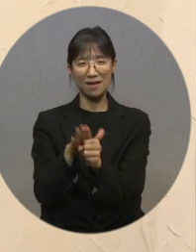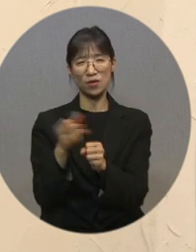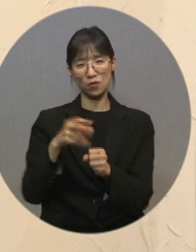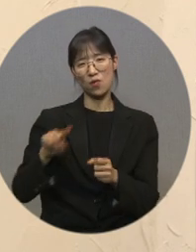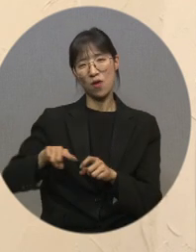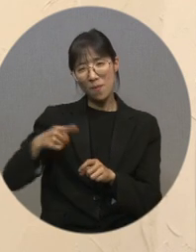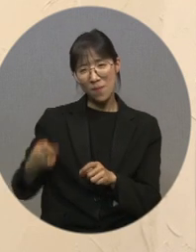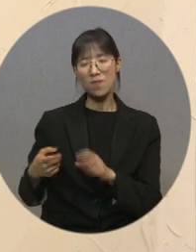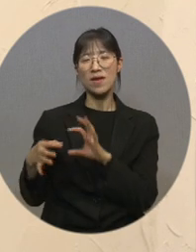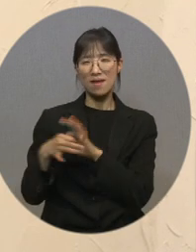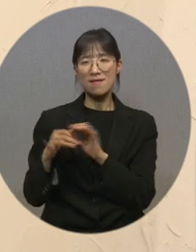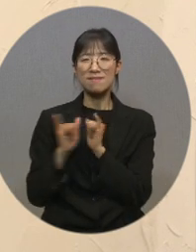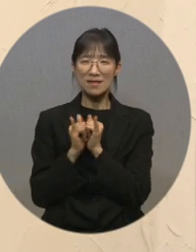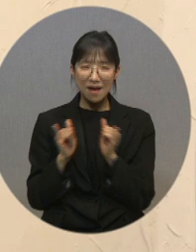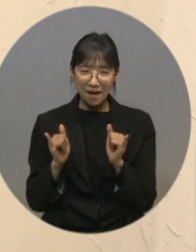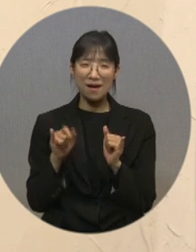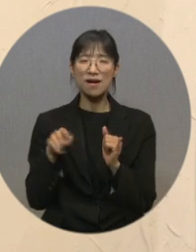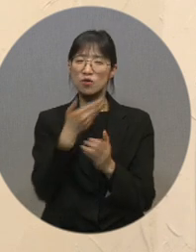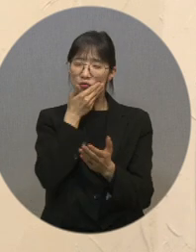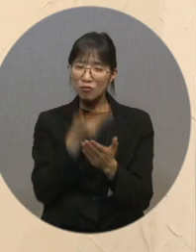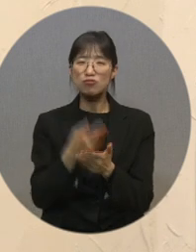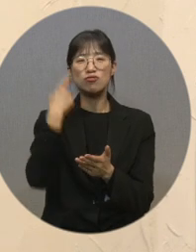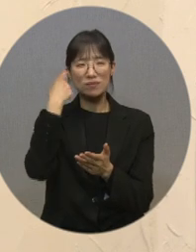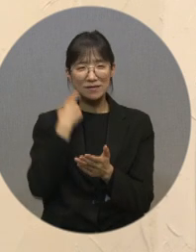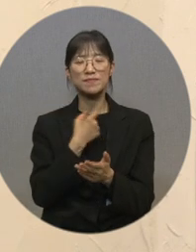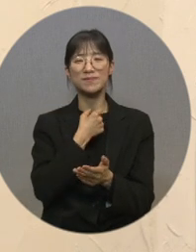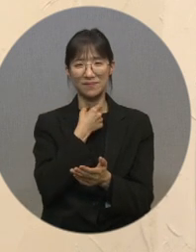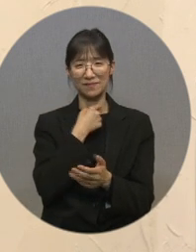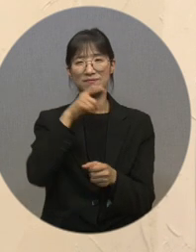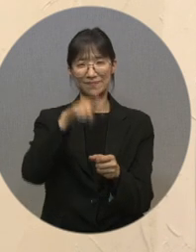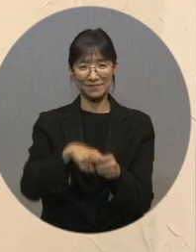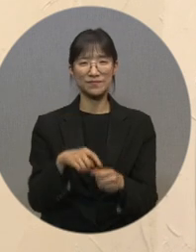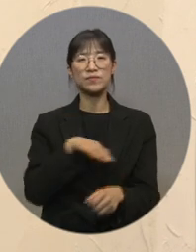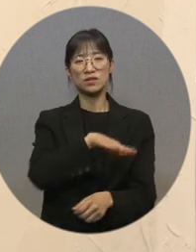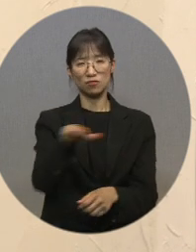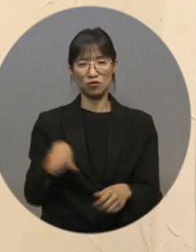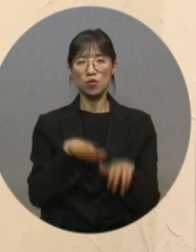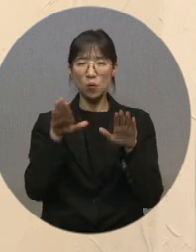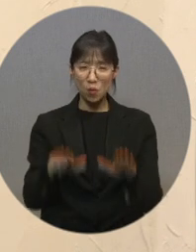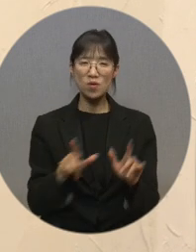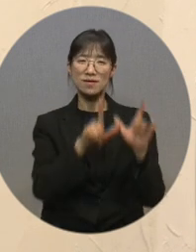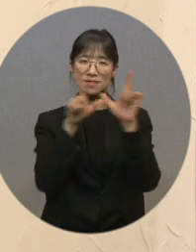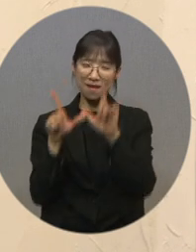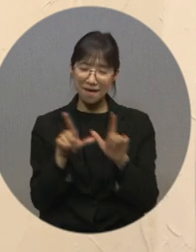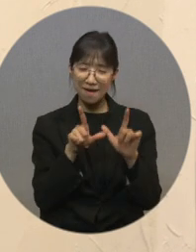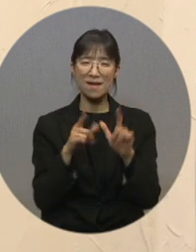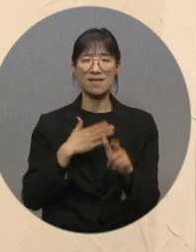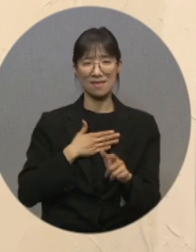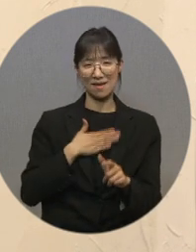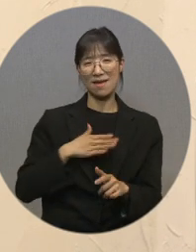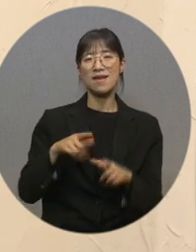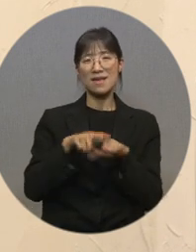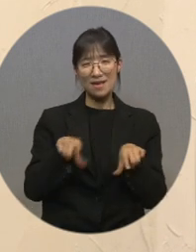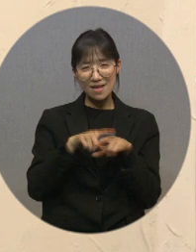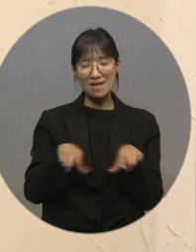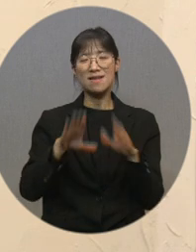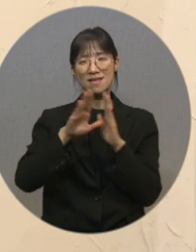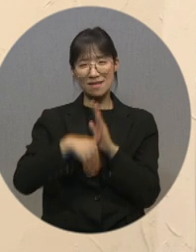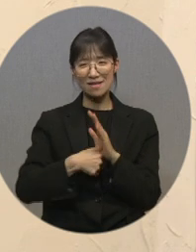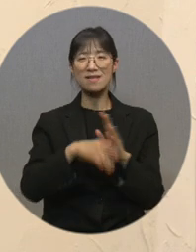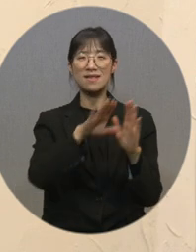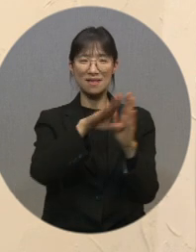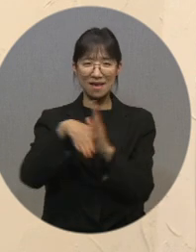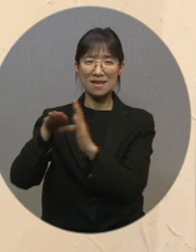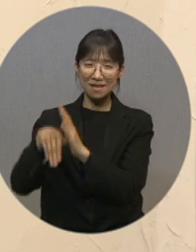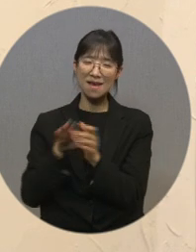있는 인연들을 소중히 여기기 위함이라고 합니다. 우리도 오늘을 살아가게 하는 소중한 내 일상의 순간들에